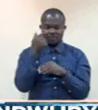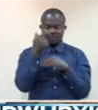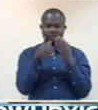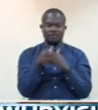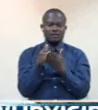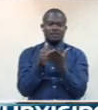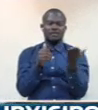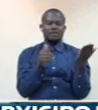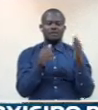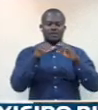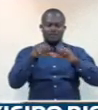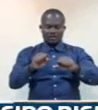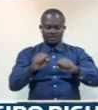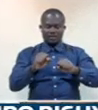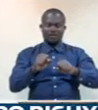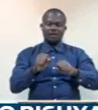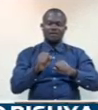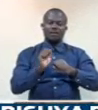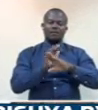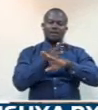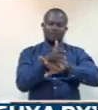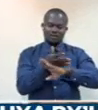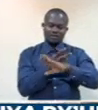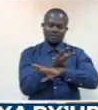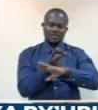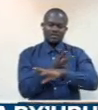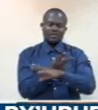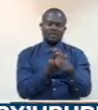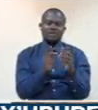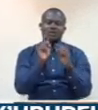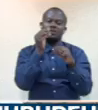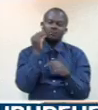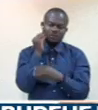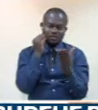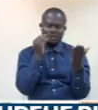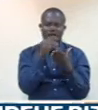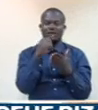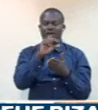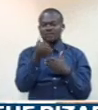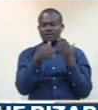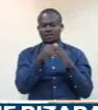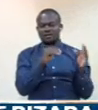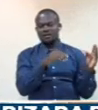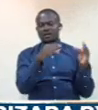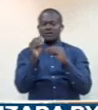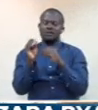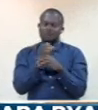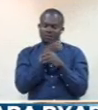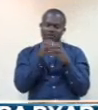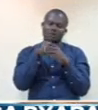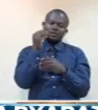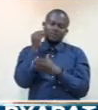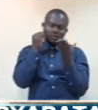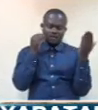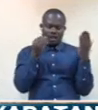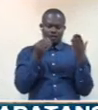twagiye dufata barije amasaha yo ku yo gutaha harabo wasangaga bari muri tubari mu ngo